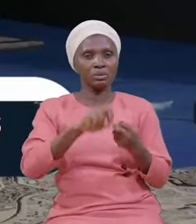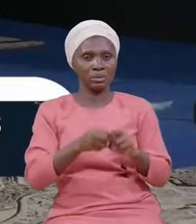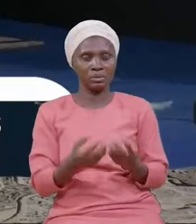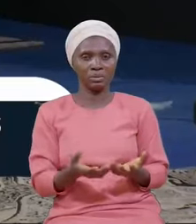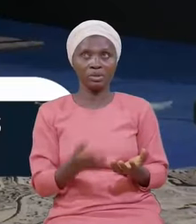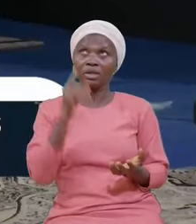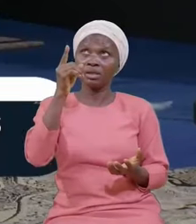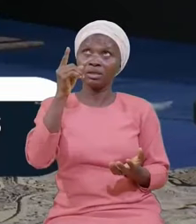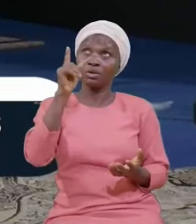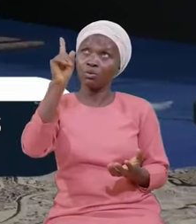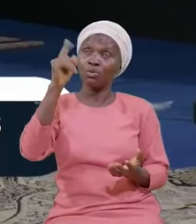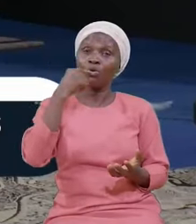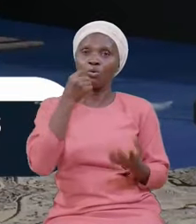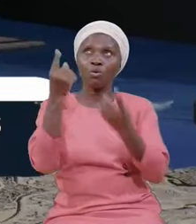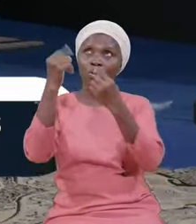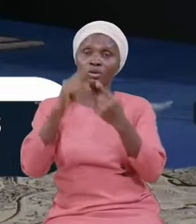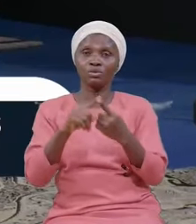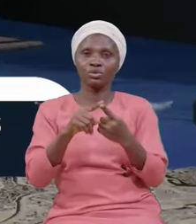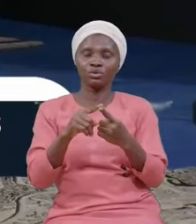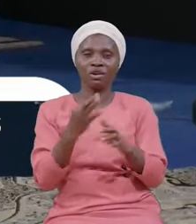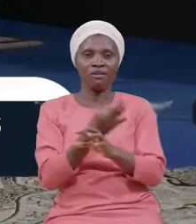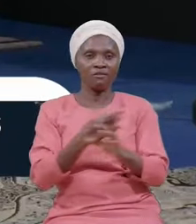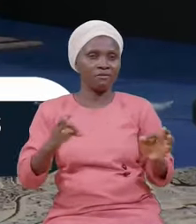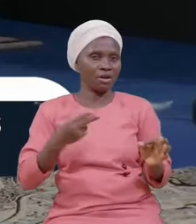celui qui est venu nous délivrer,